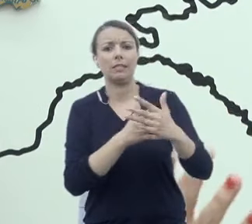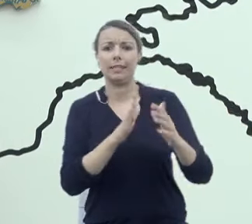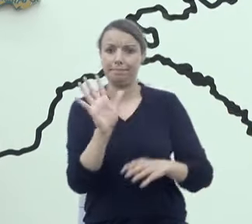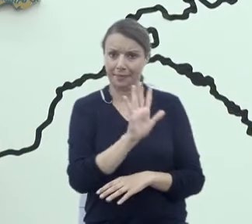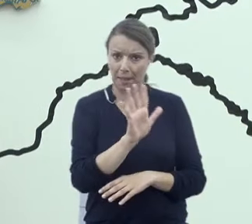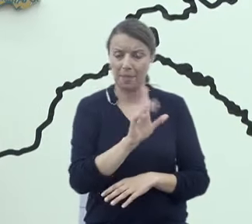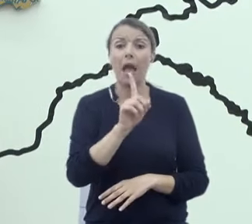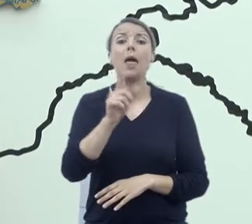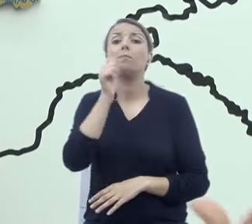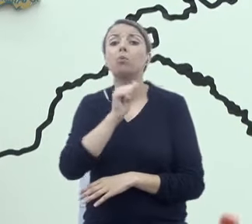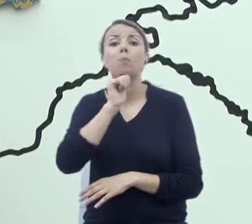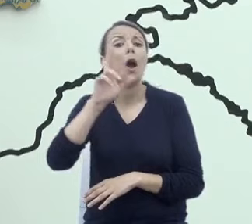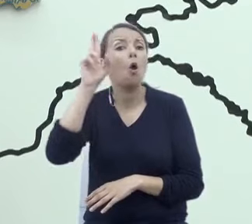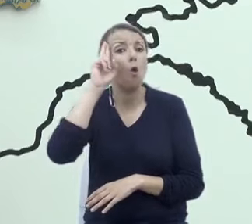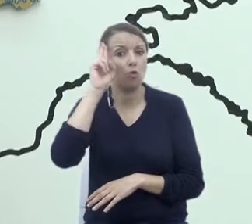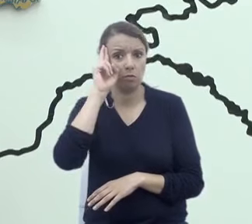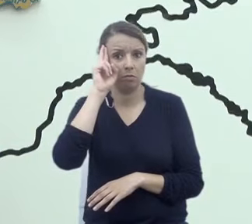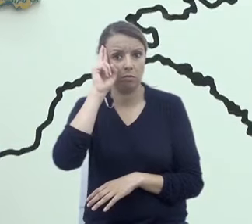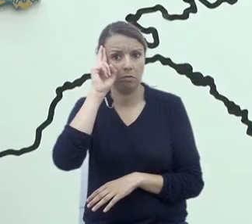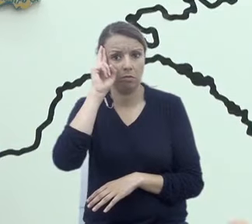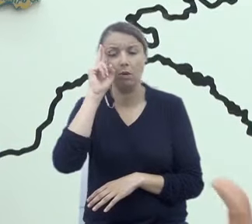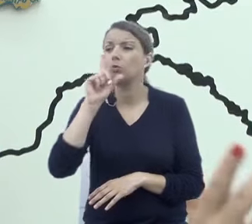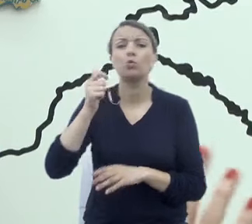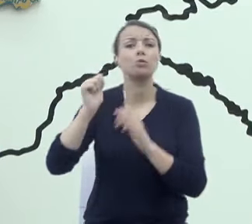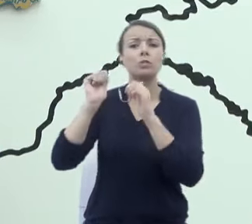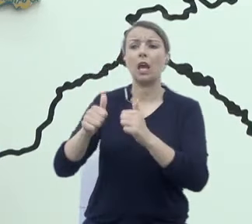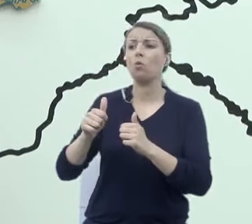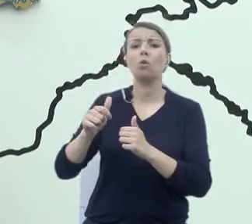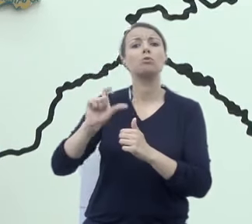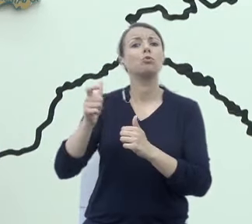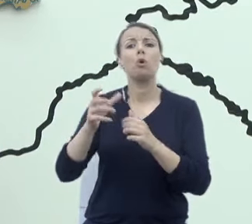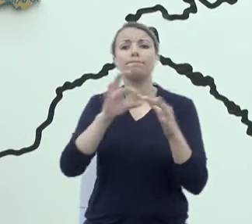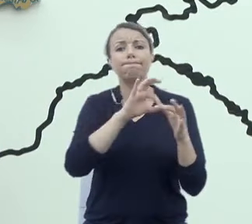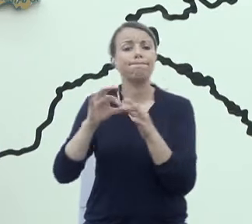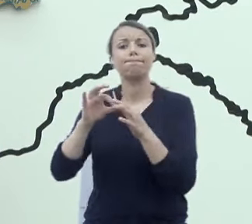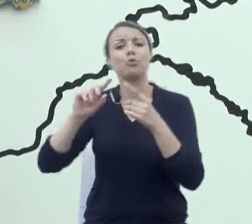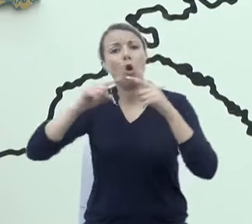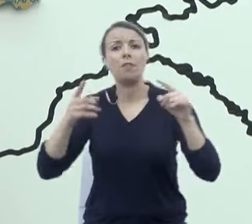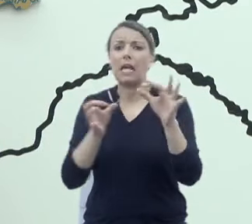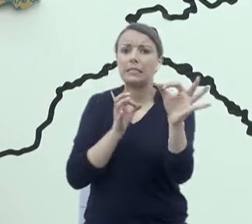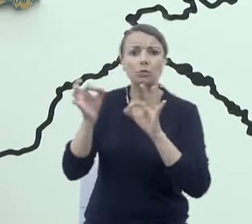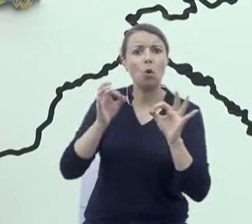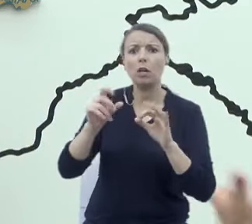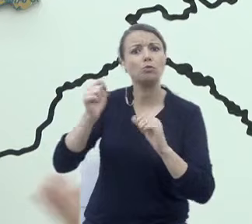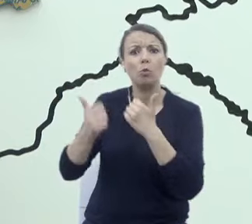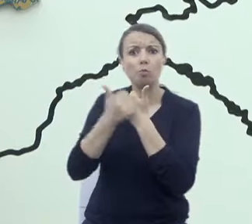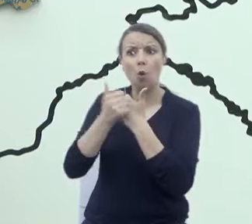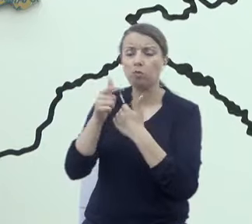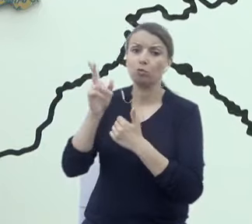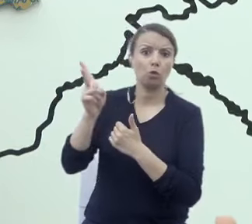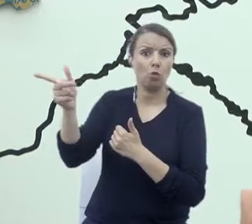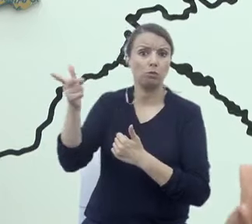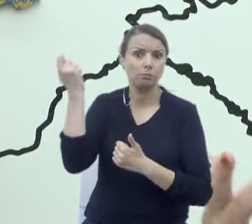spróbować zrozumieć, co sprawia, jakie są warunki historyczne. Myśmy dzisiaj w czasie naszej rozmowy dużo powiedzieli o tych